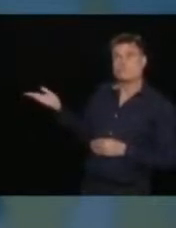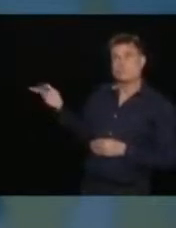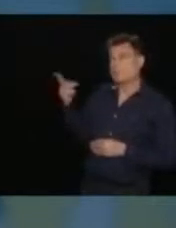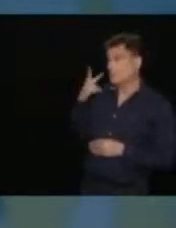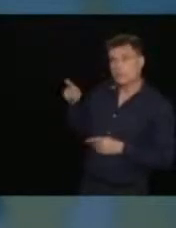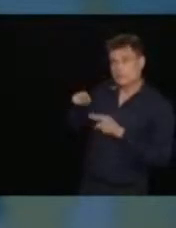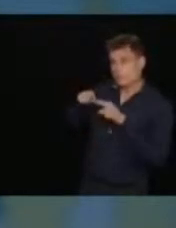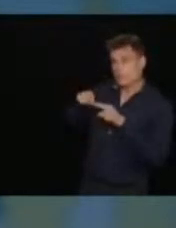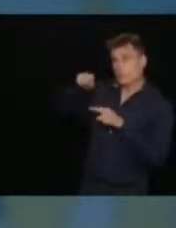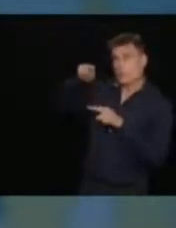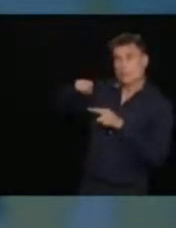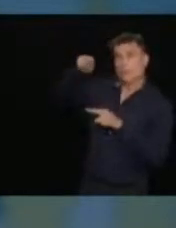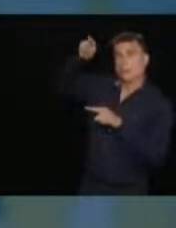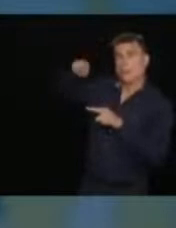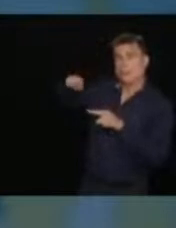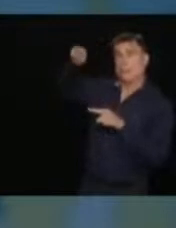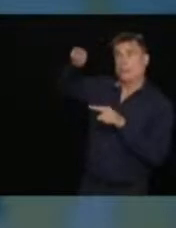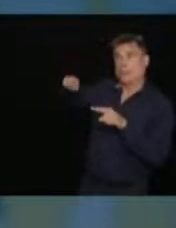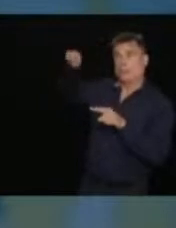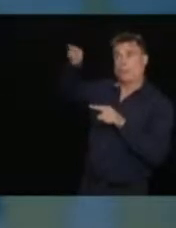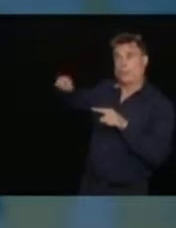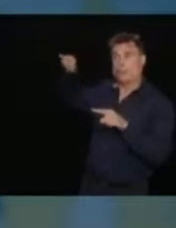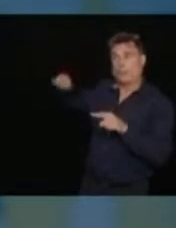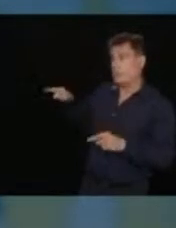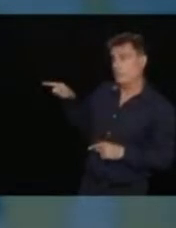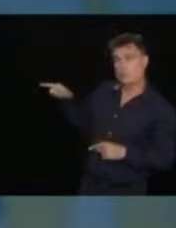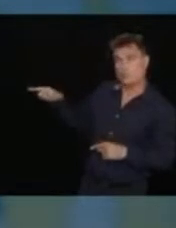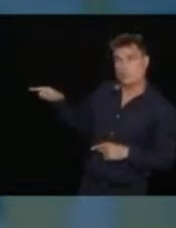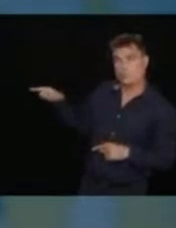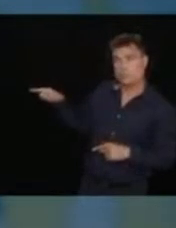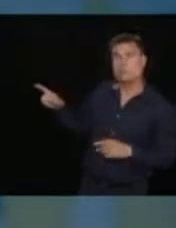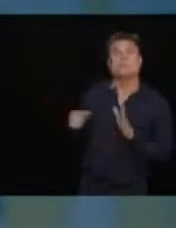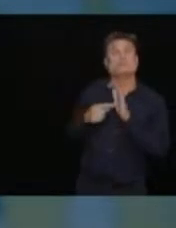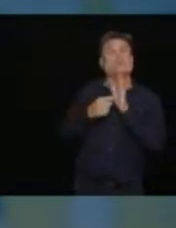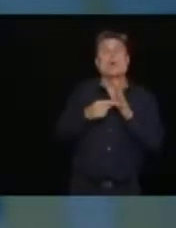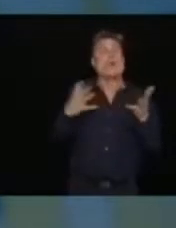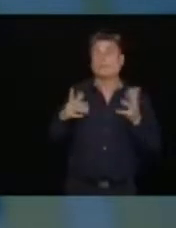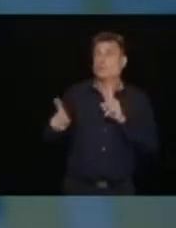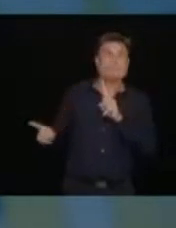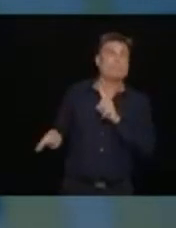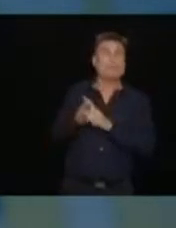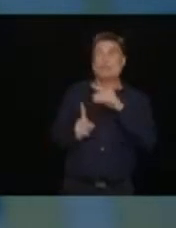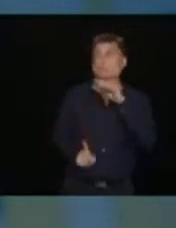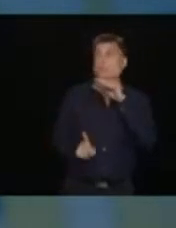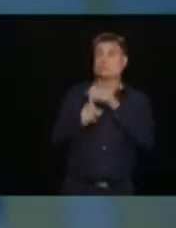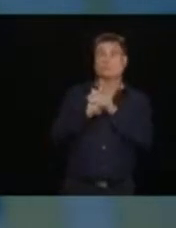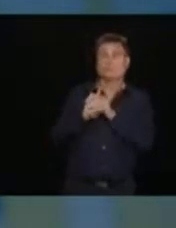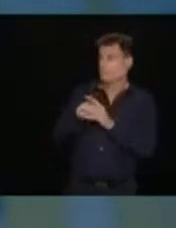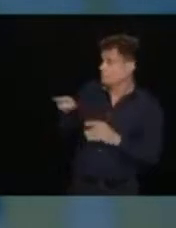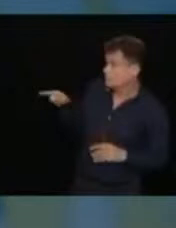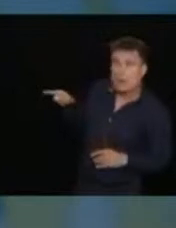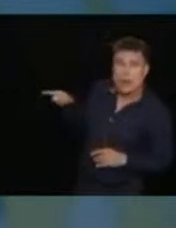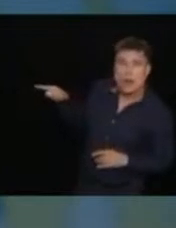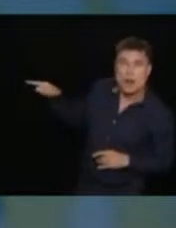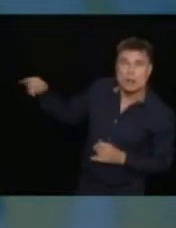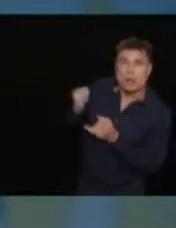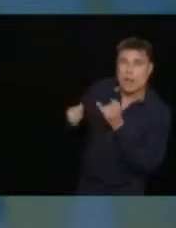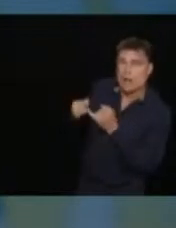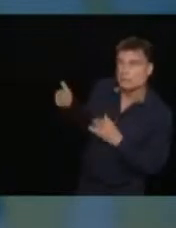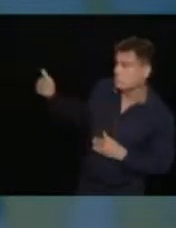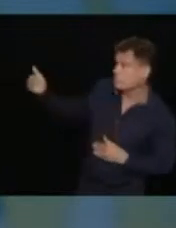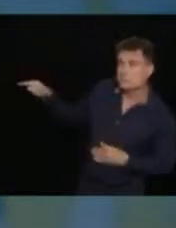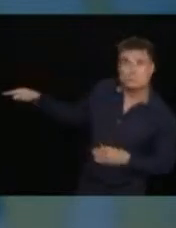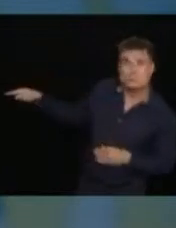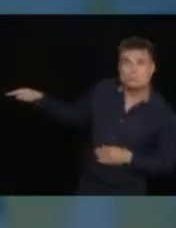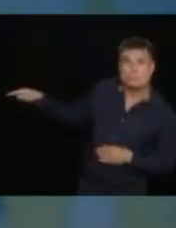个曲线。这个看得清楚了，从3月份一直到我没看清楚是几月份，应该是